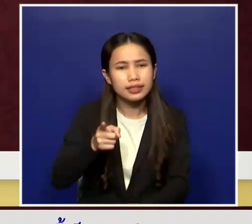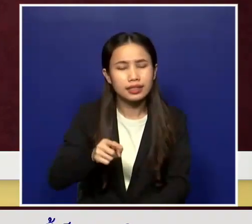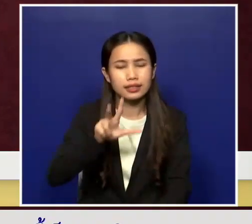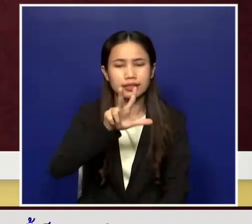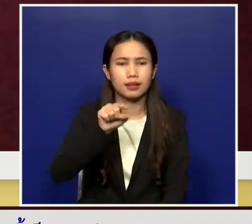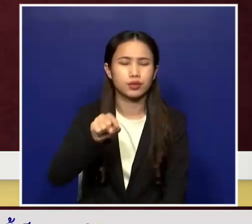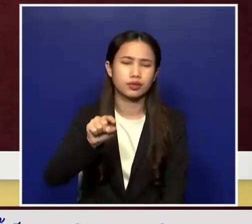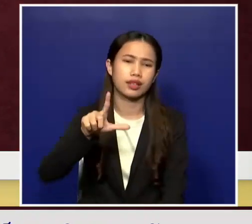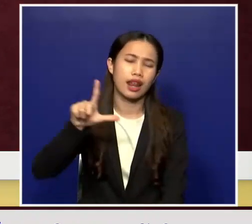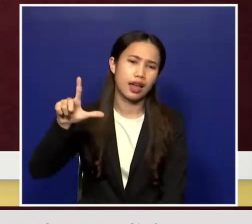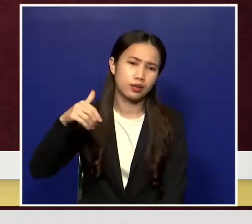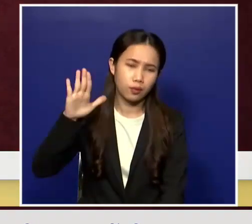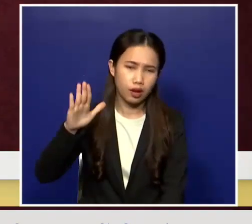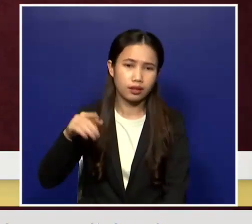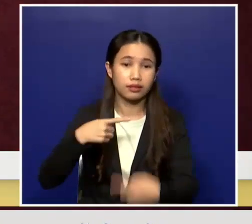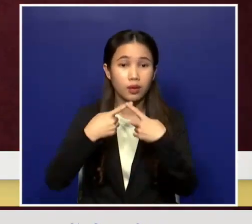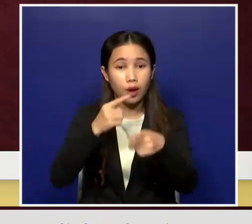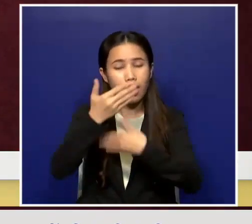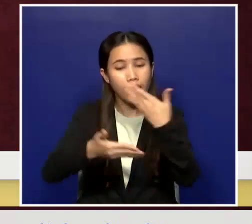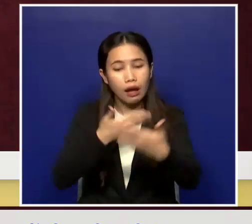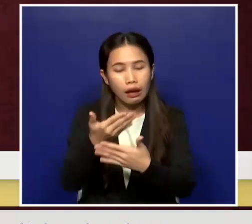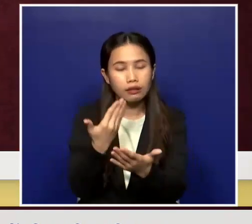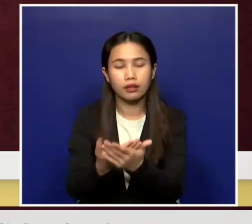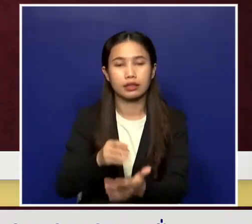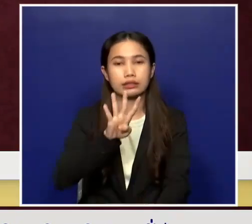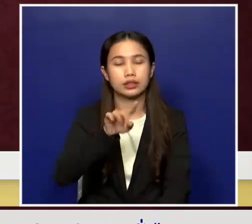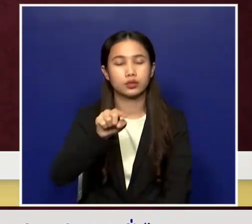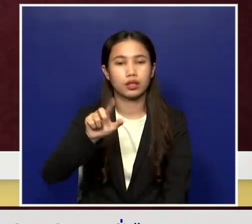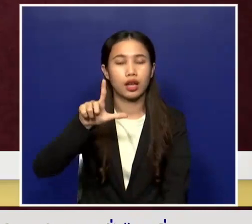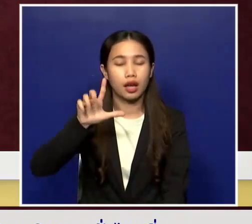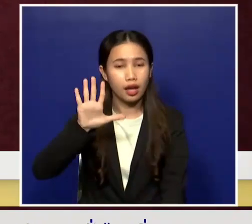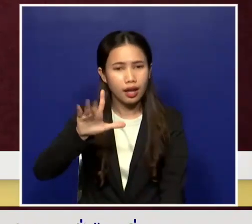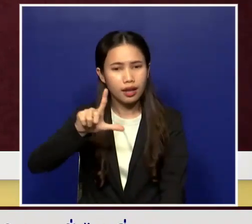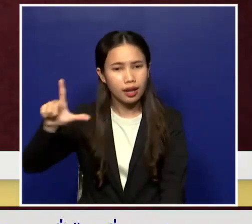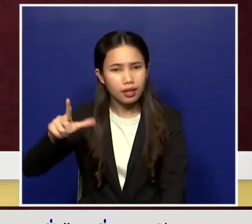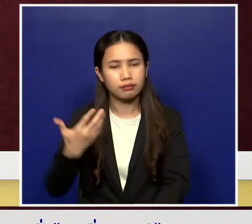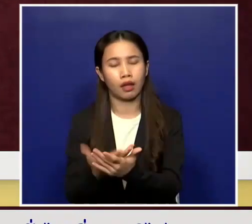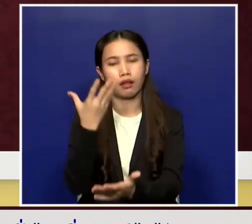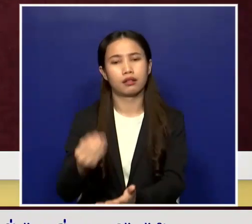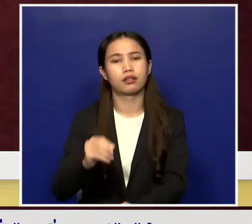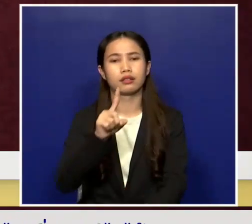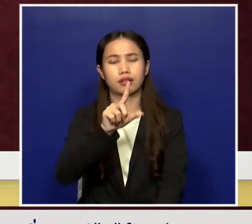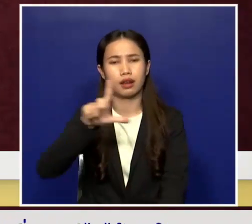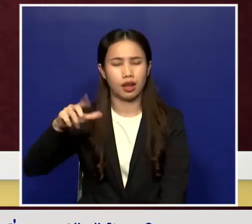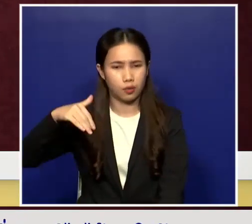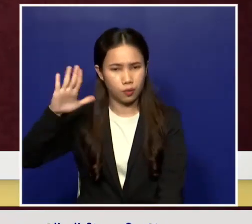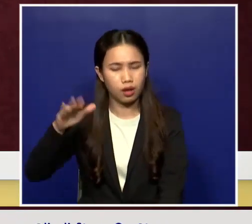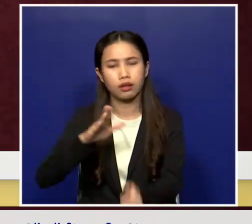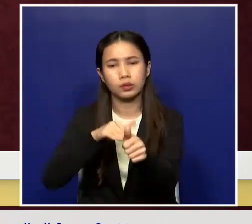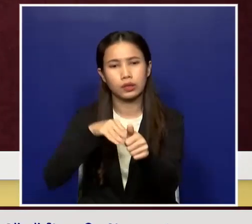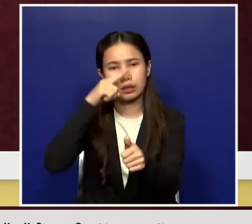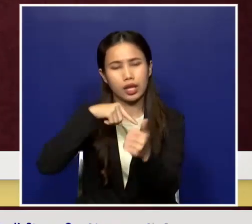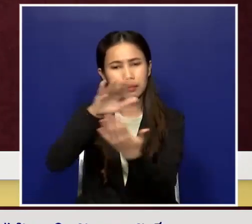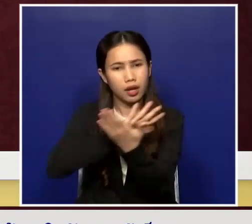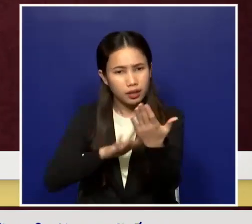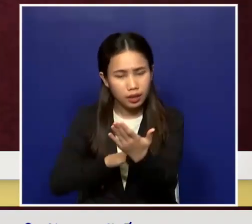แล้วนี่ขายตั้ง4.5 ล้านเหลือคันหนึ่งล้านกว่าบาทโอ้โหสงสารประเทศไทยจังเลยคันหนึ่งกำ